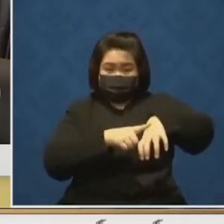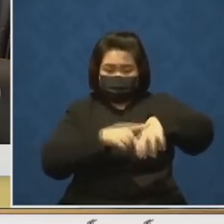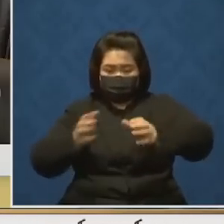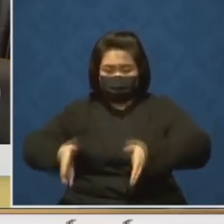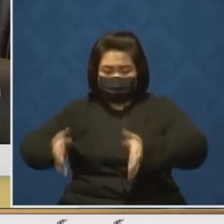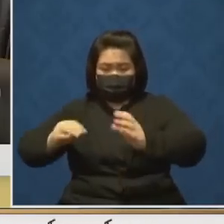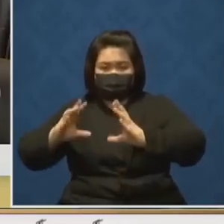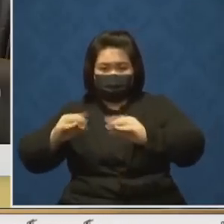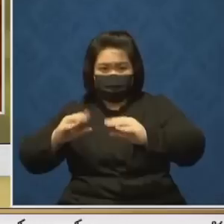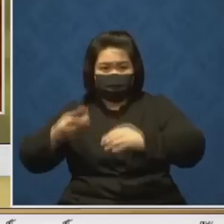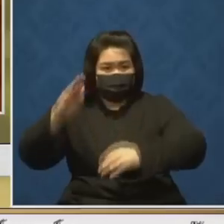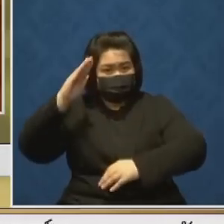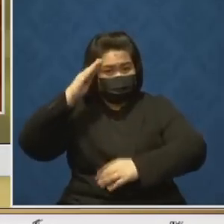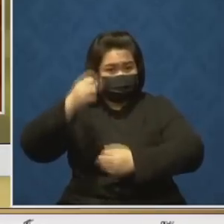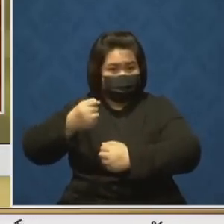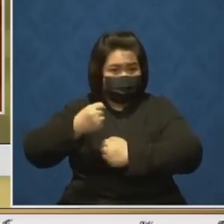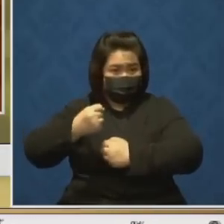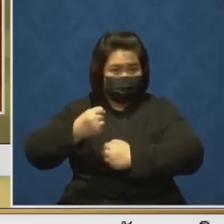หอปชมกองทัปบบก